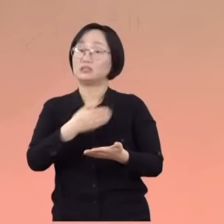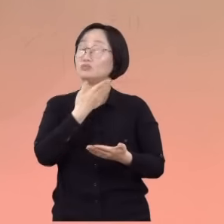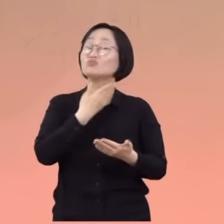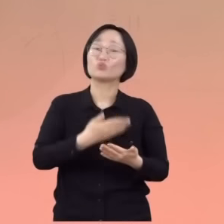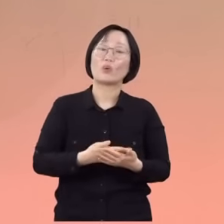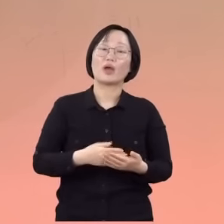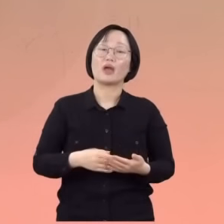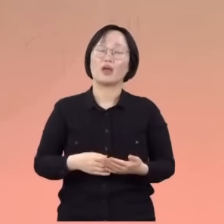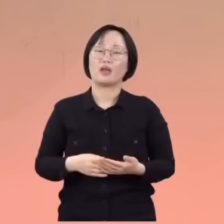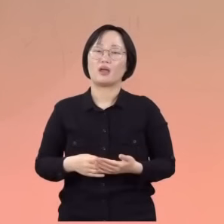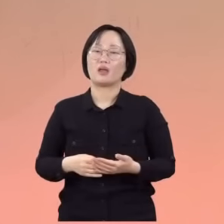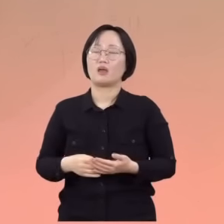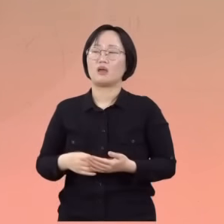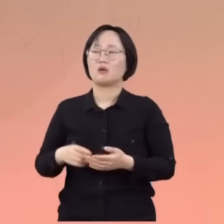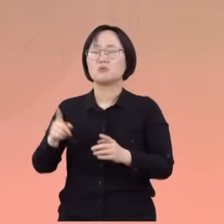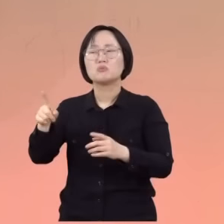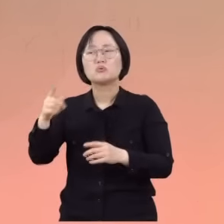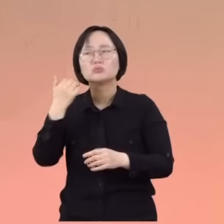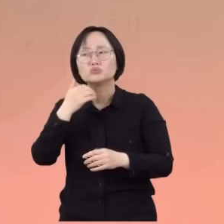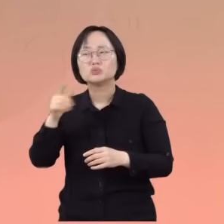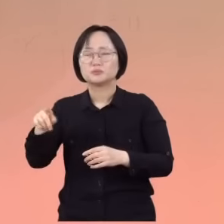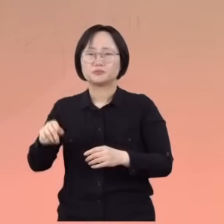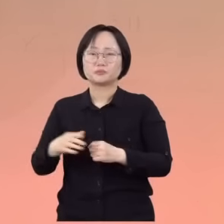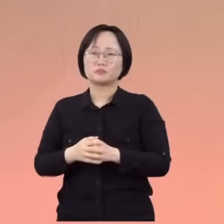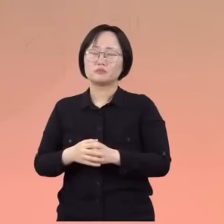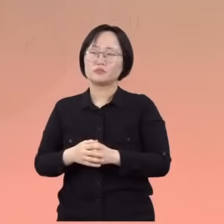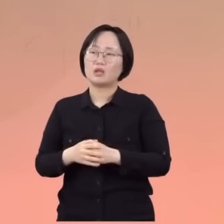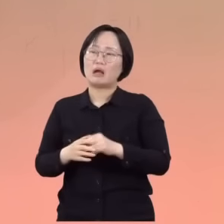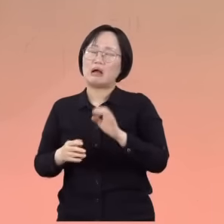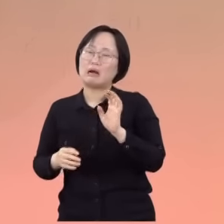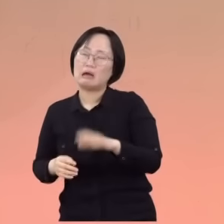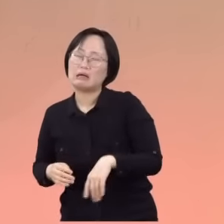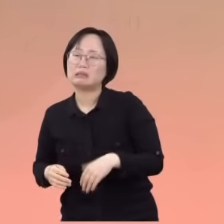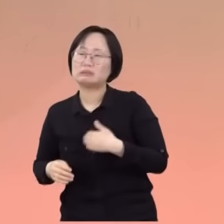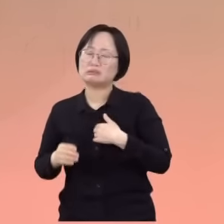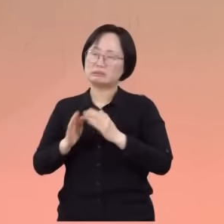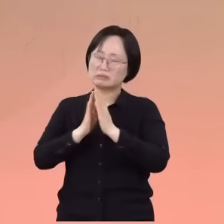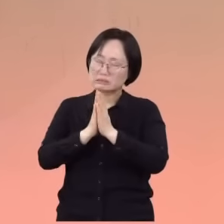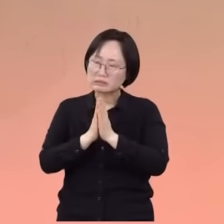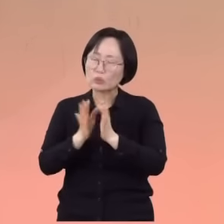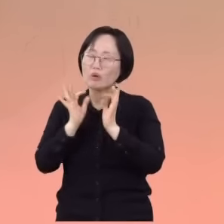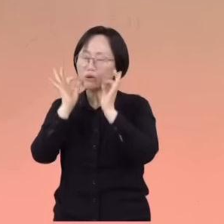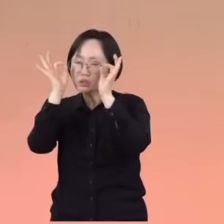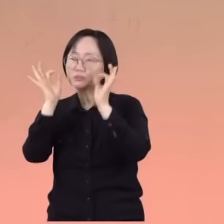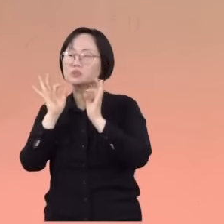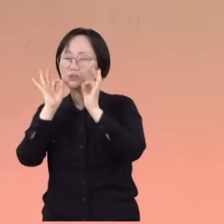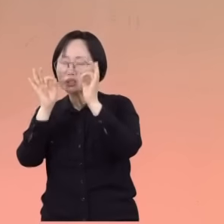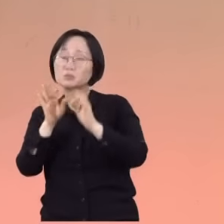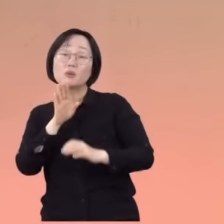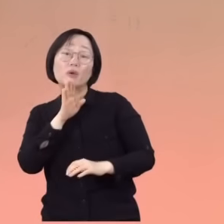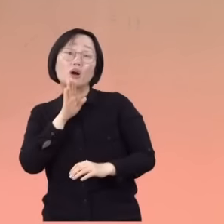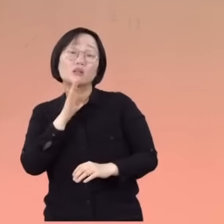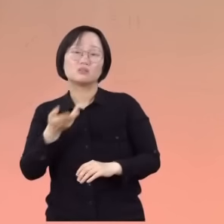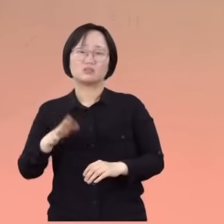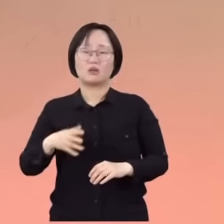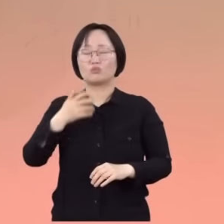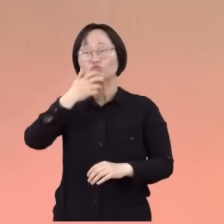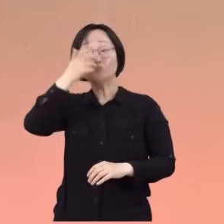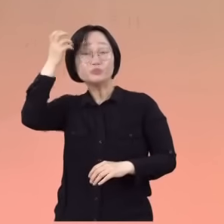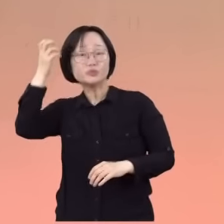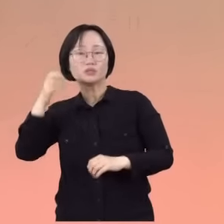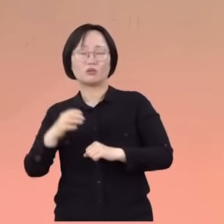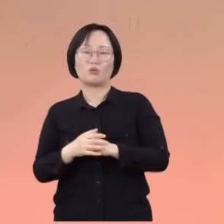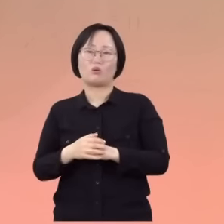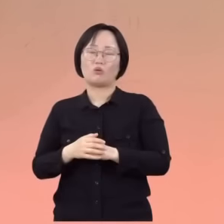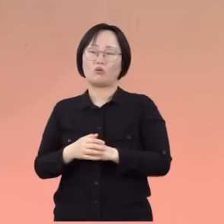불자님은 싸긴 싸는데 어 스님 제가 기도 열심히 했더니 꿈에서 대변